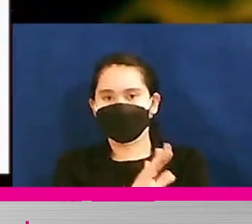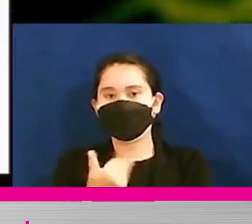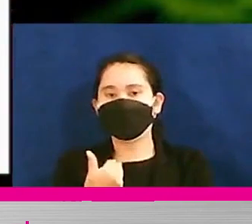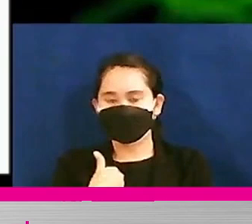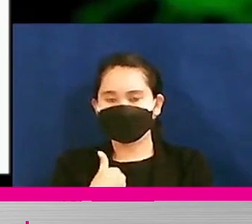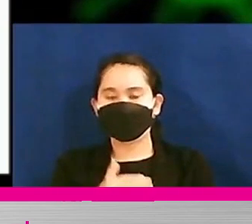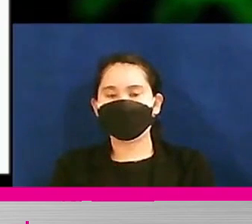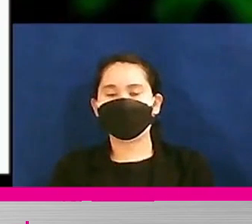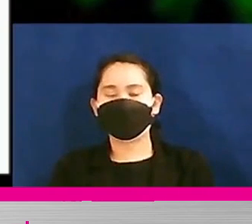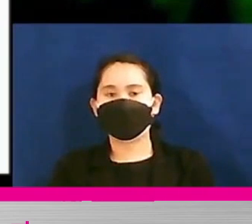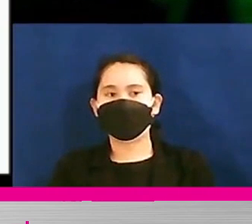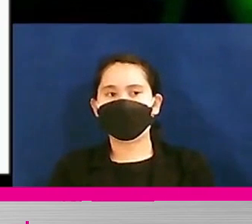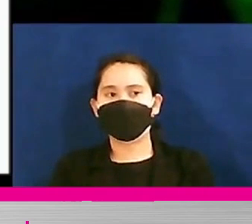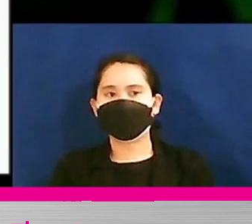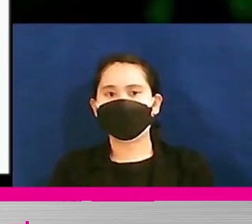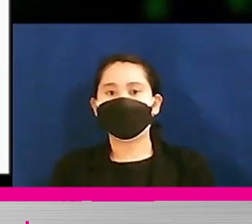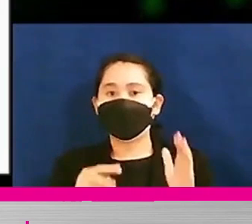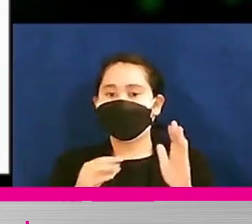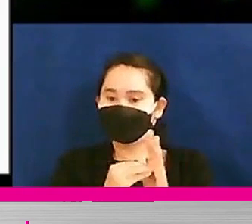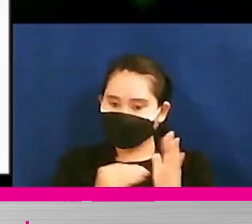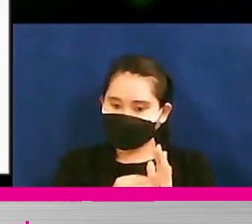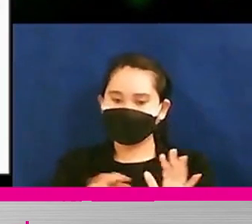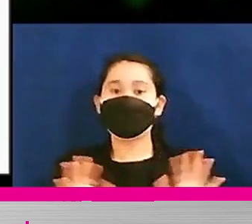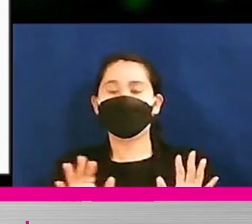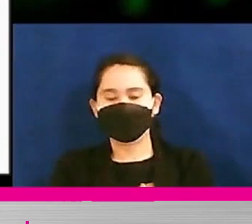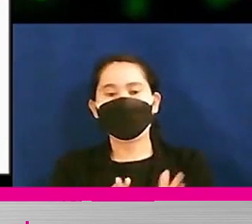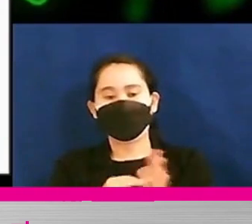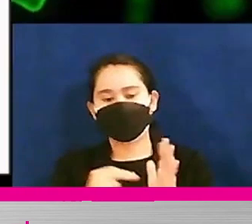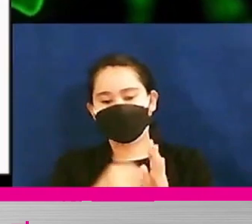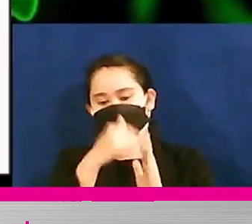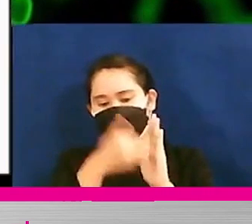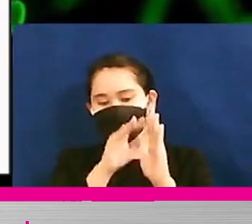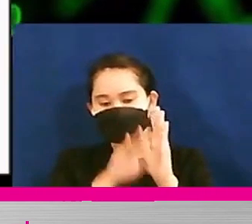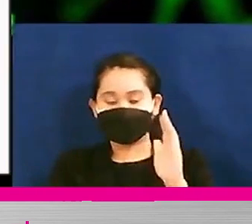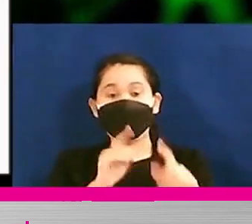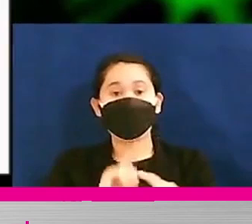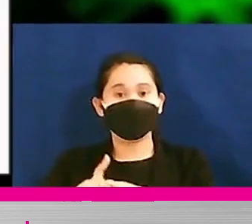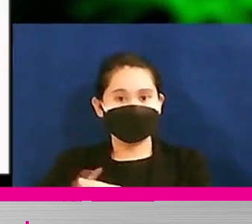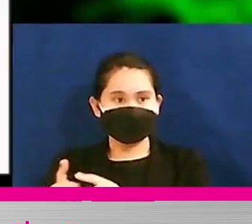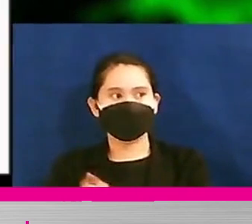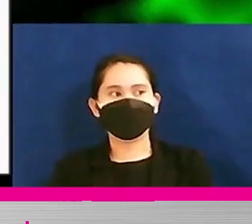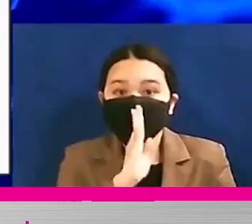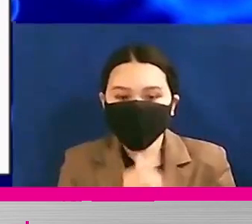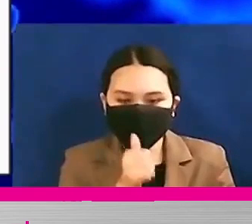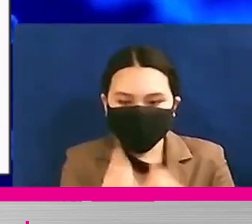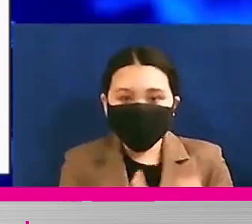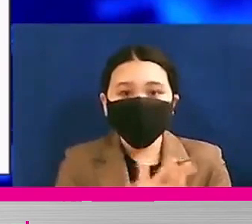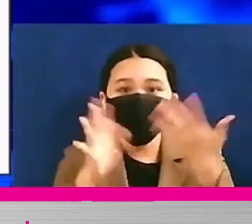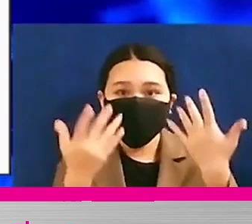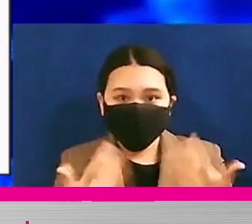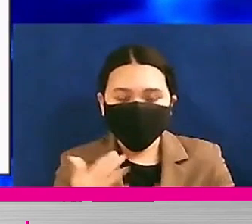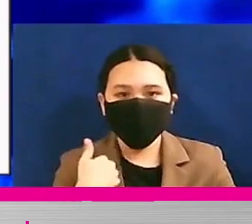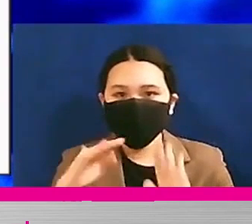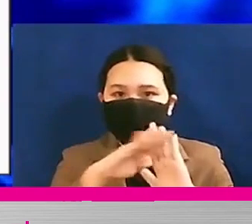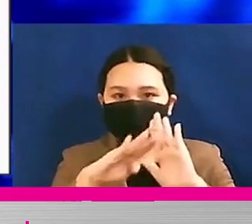ชนและเครือข่ายต่างๆมีความชัดเจนในการส่งผู้ป่วยกลับเช่นทางรถไฟรถบัสเป็นต้นค่ะดังนั้นขอให้